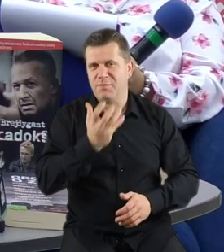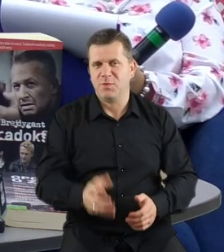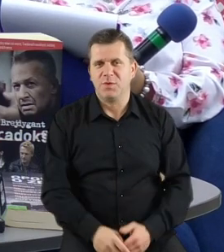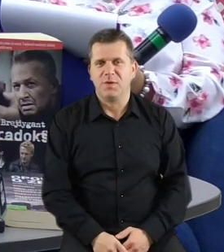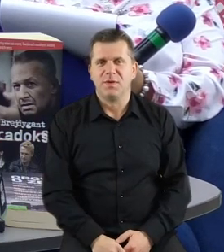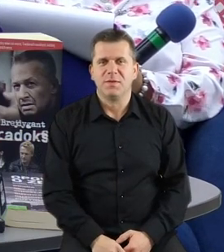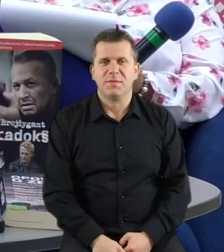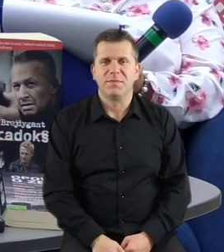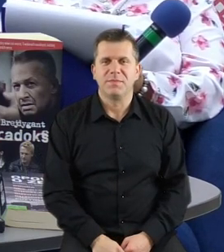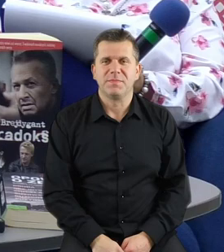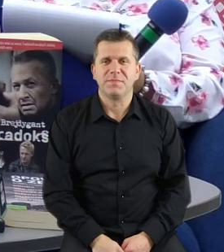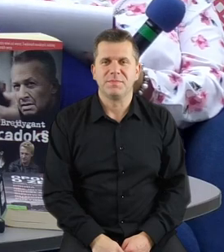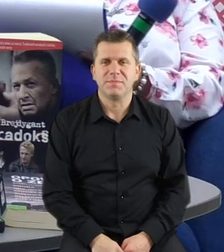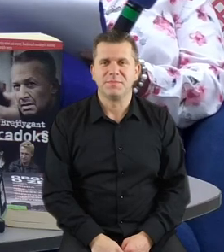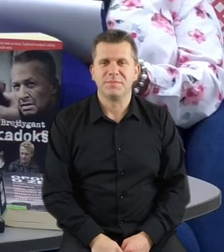ciepło.